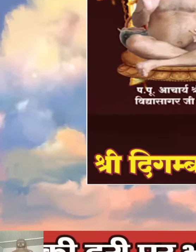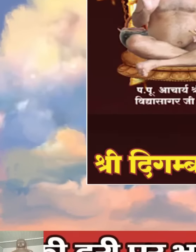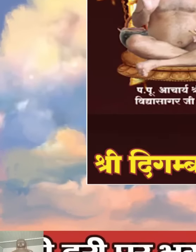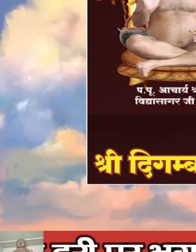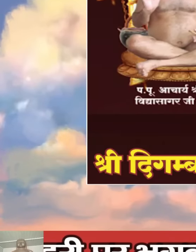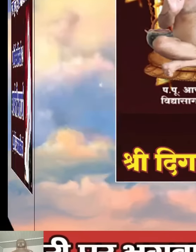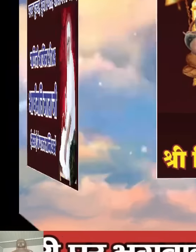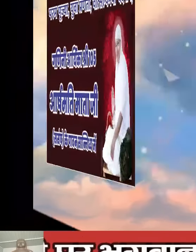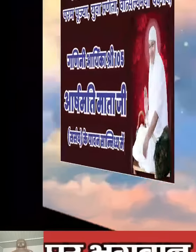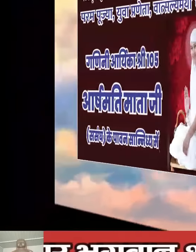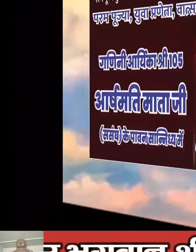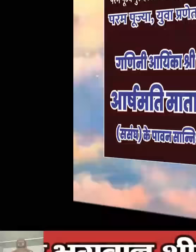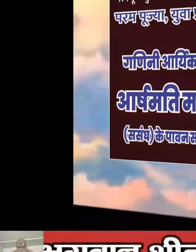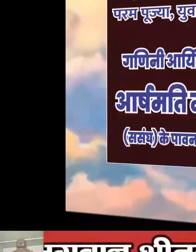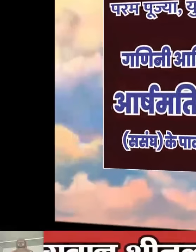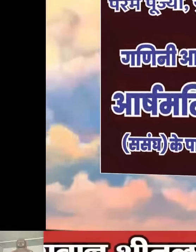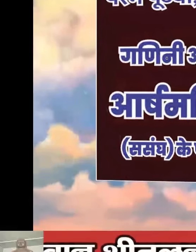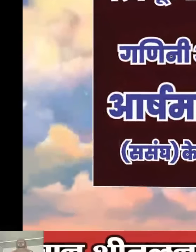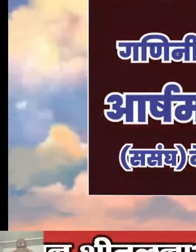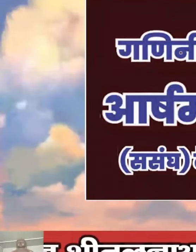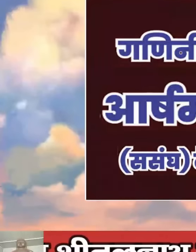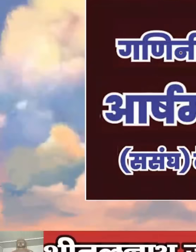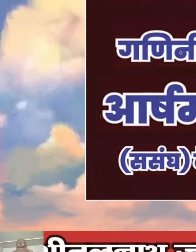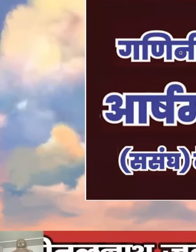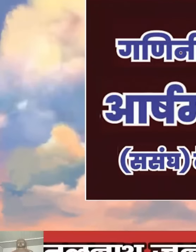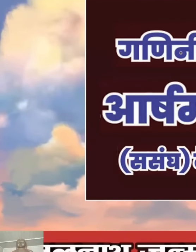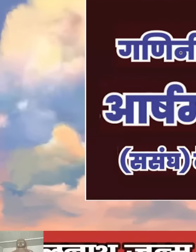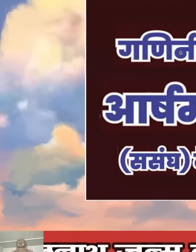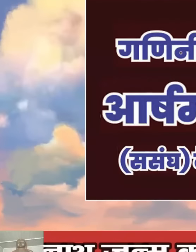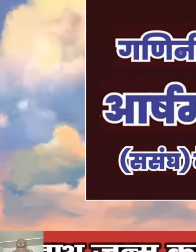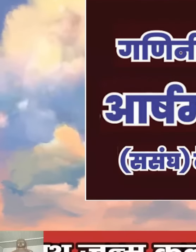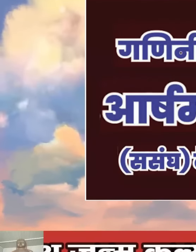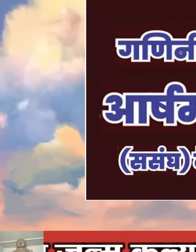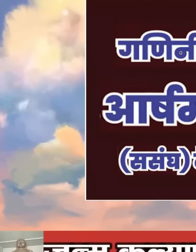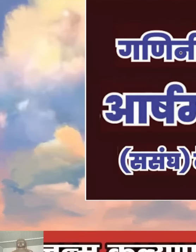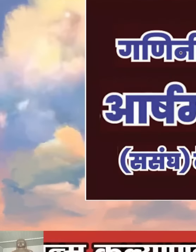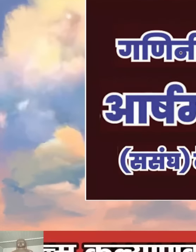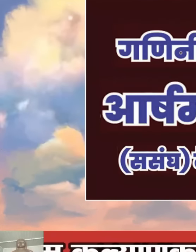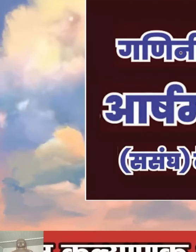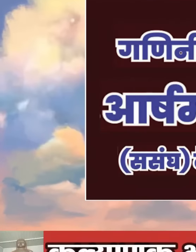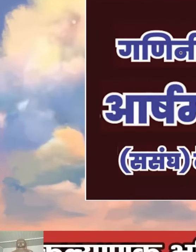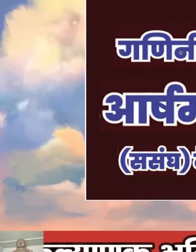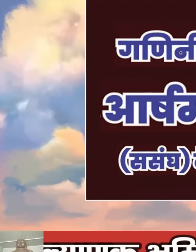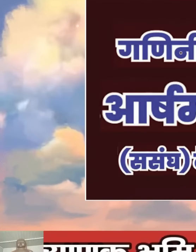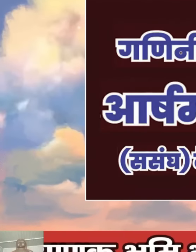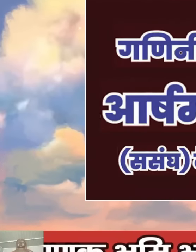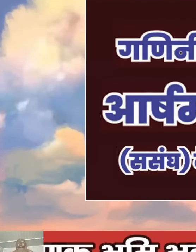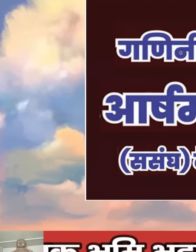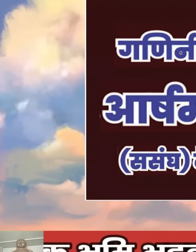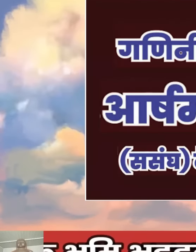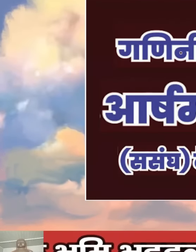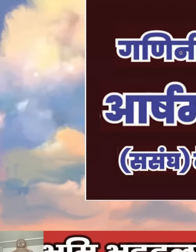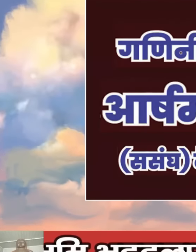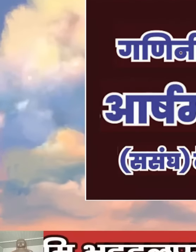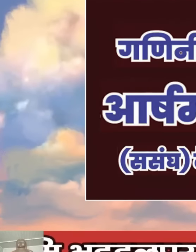की अंतिम दीक्षित शिष्या परम पूज्या युवा प्रणेता वात्सल्यमयी